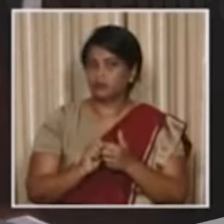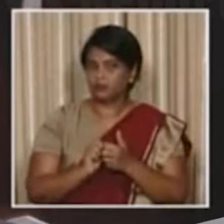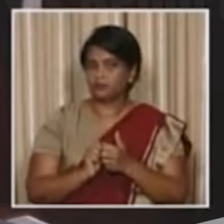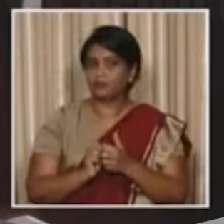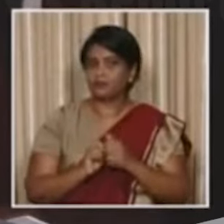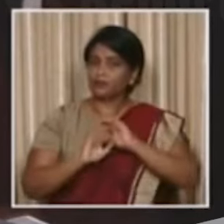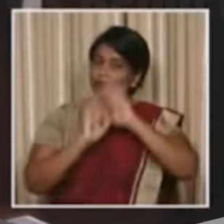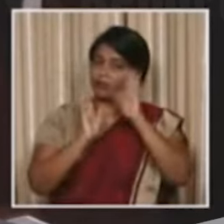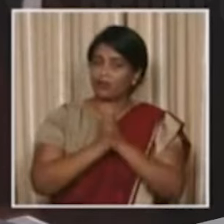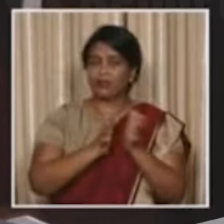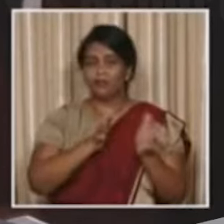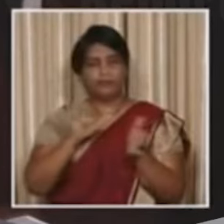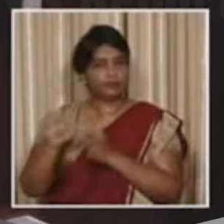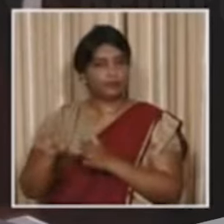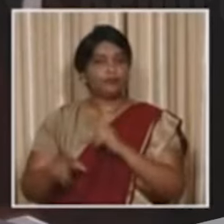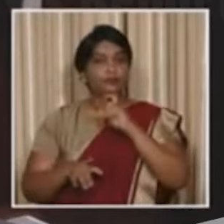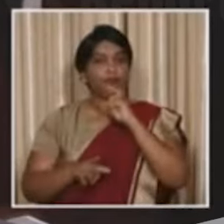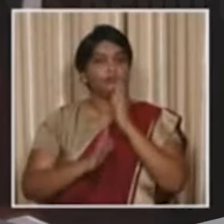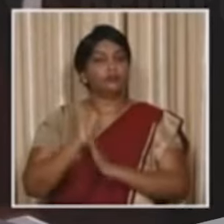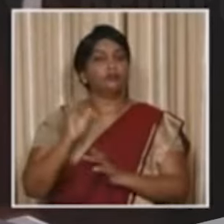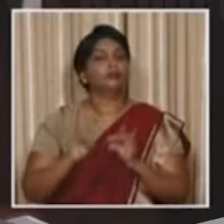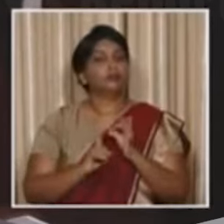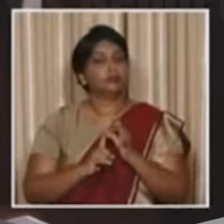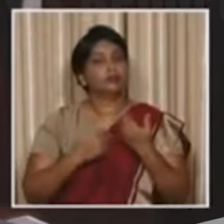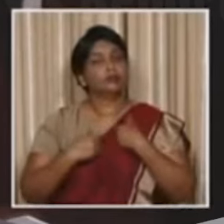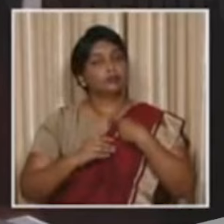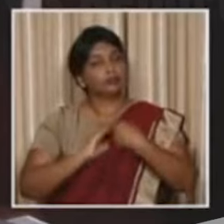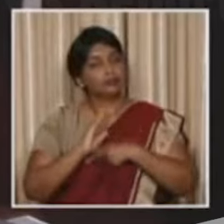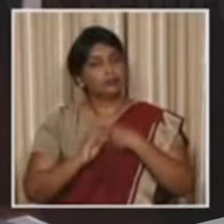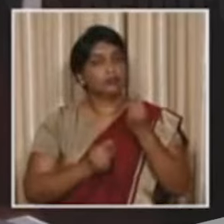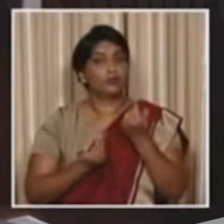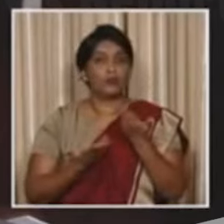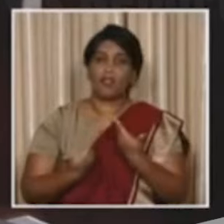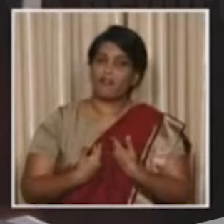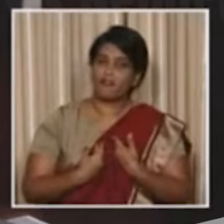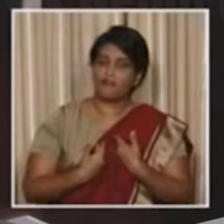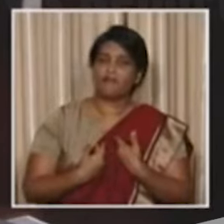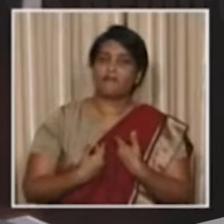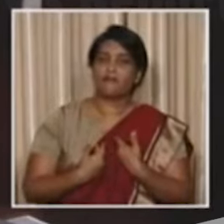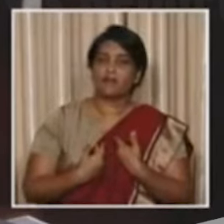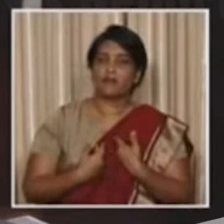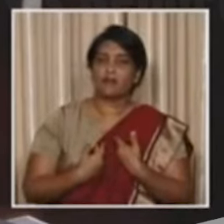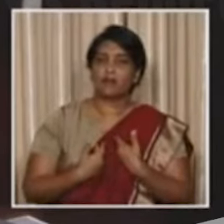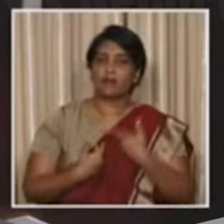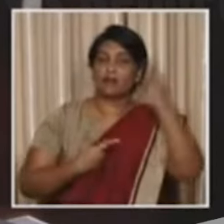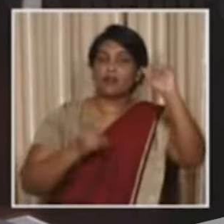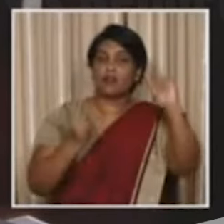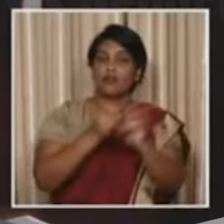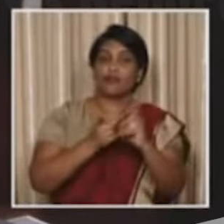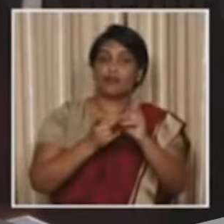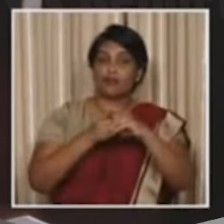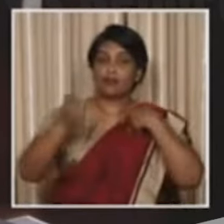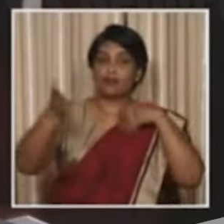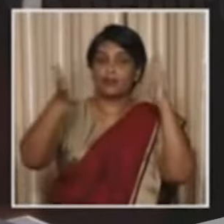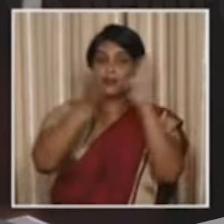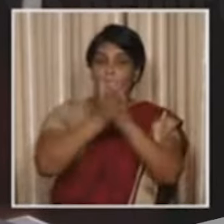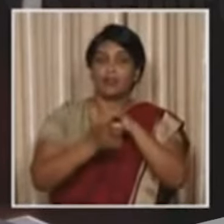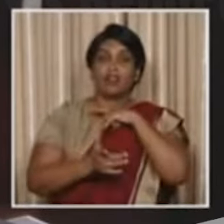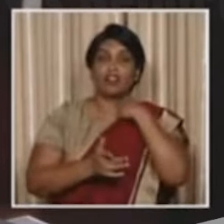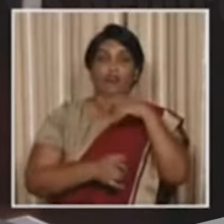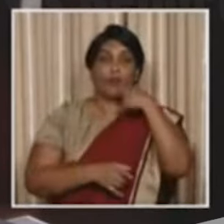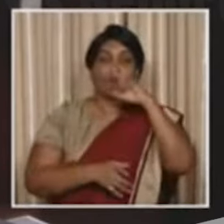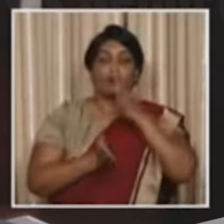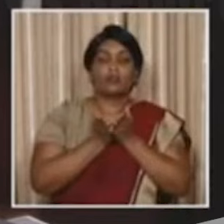එහේ ඔක්කුමාසයා අධිකරණ අමතිතුමා අපේ රටට සල්ලි තියෙනවා, අර කූති සටන්කාමීන් එක්ක සටන්